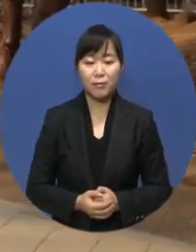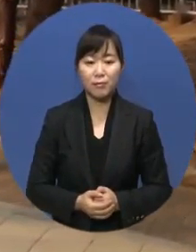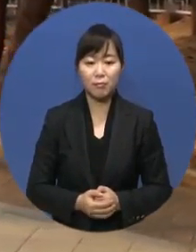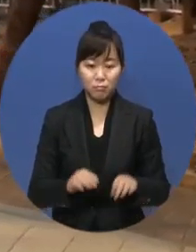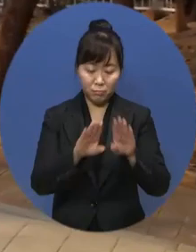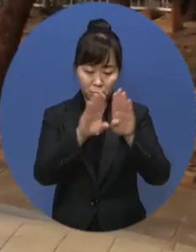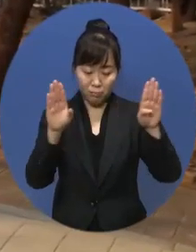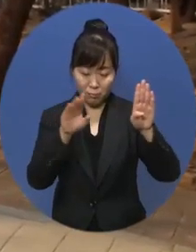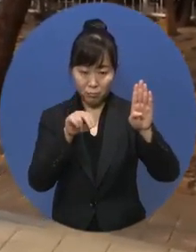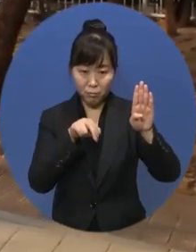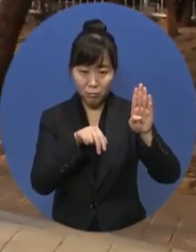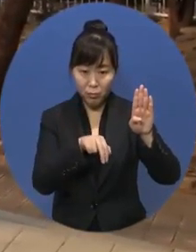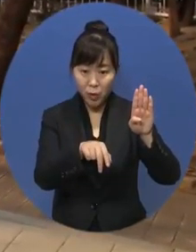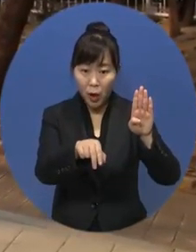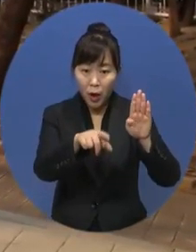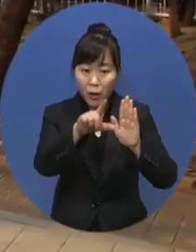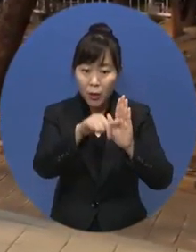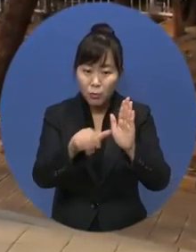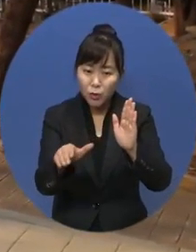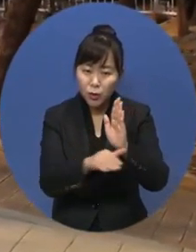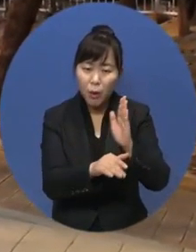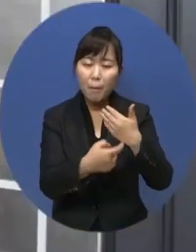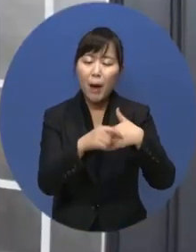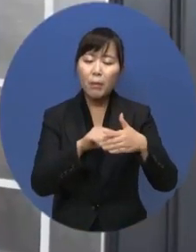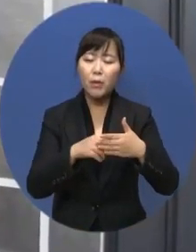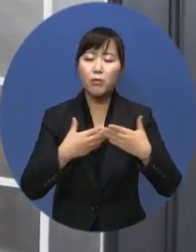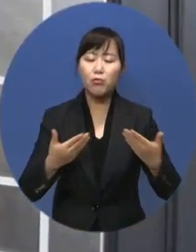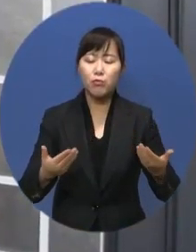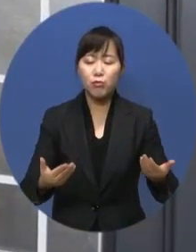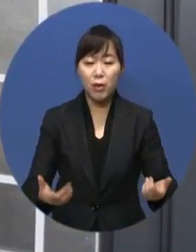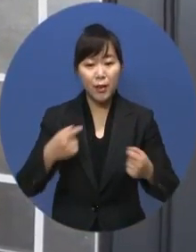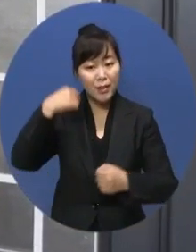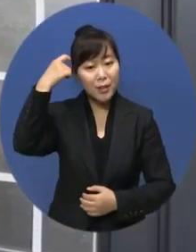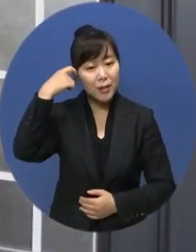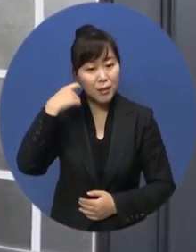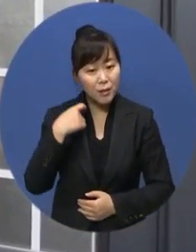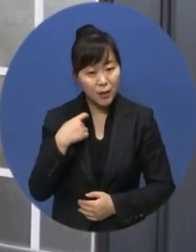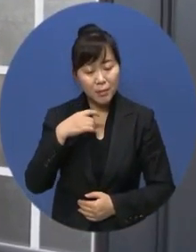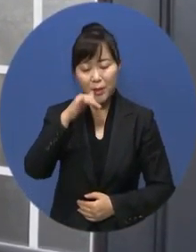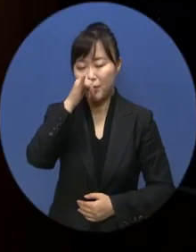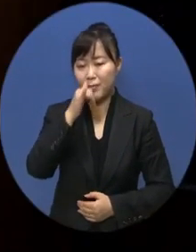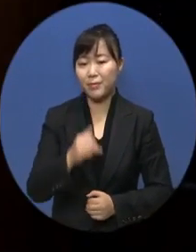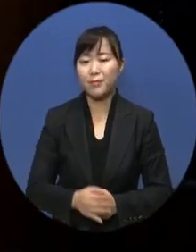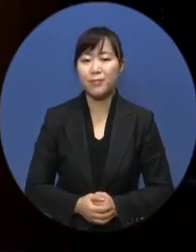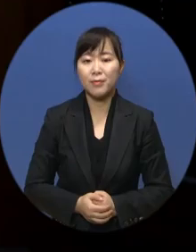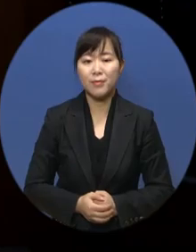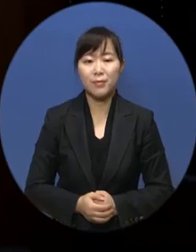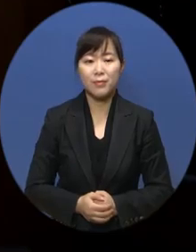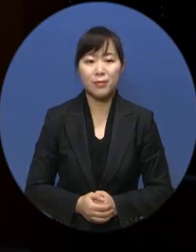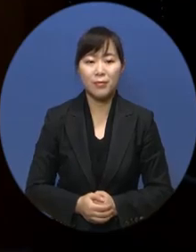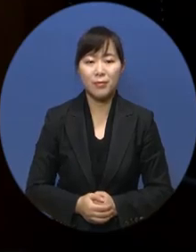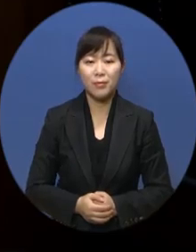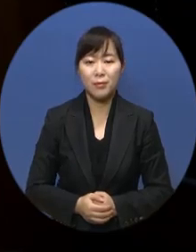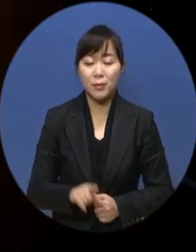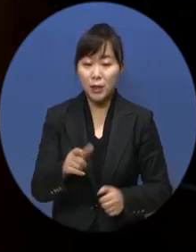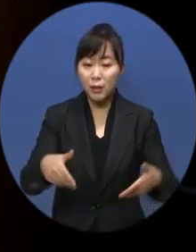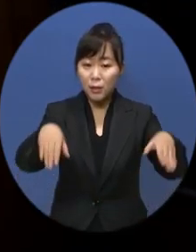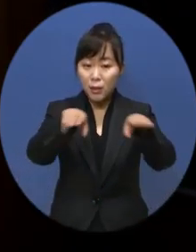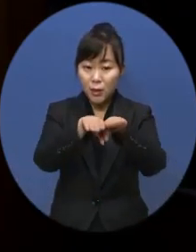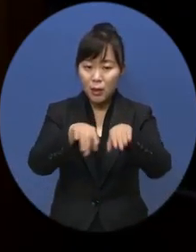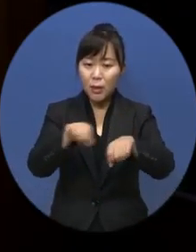문을 열고 들어서는 입구부터 마음의 휴식이 찾아오는 것 같은 느낌을 줍니다. 이